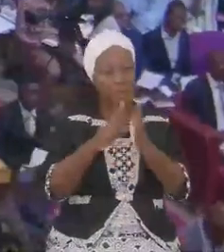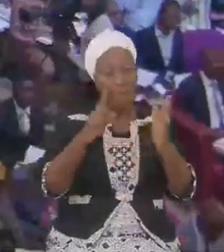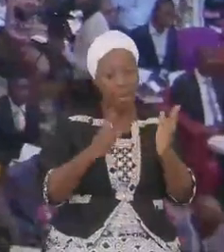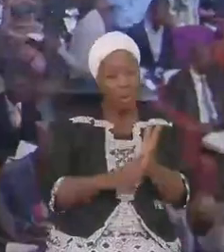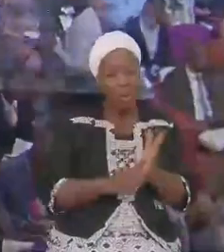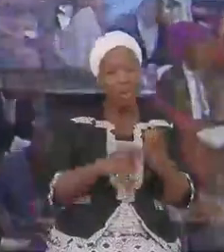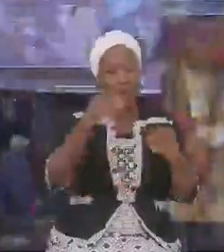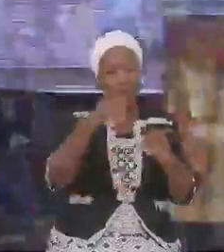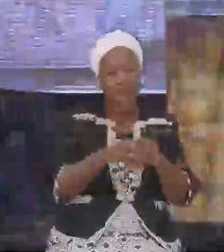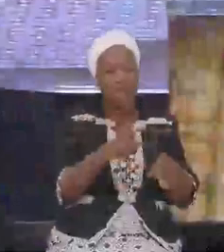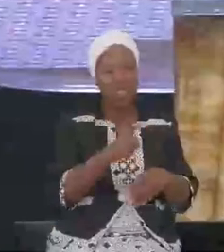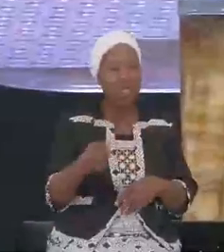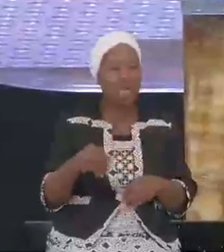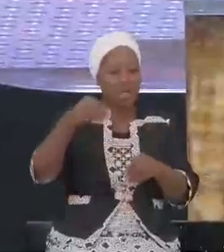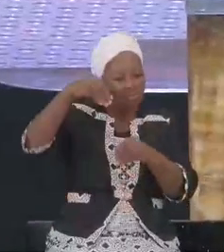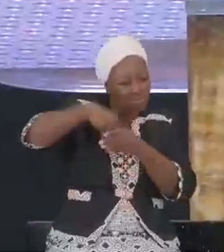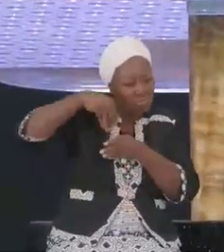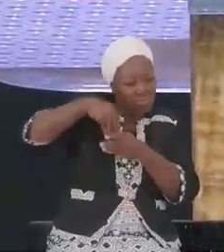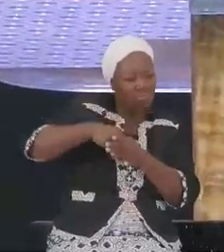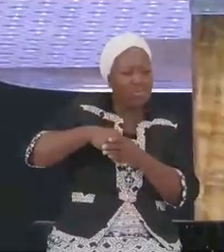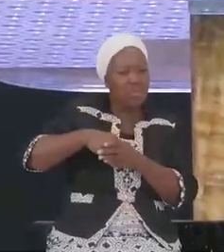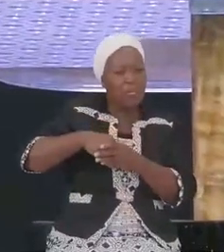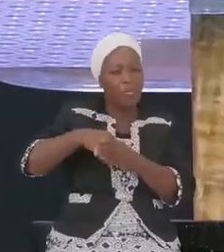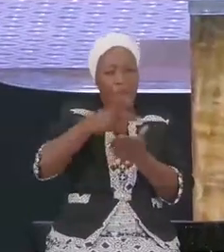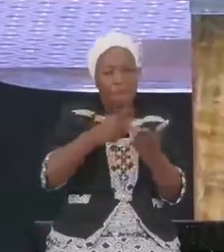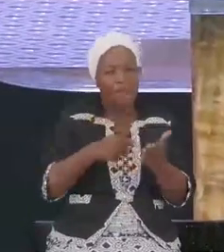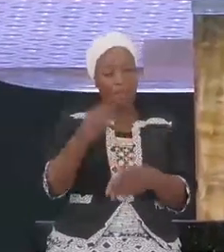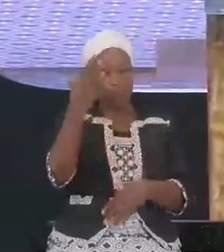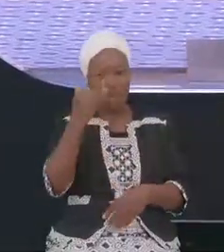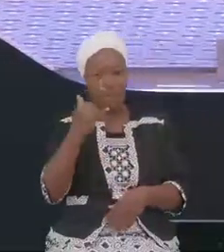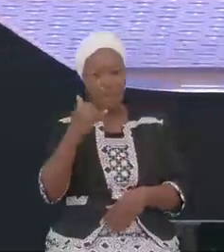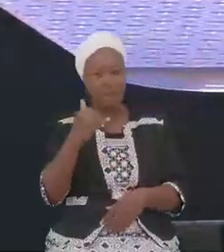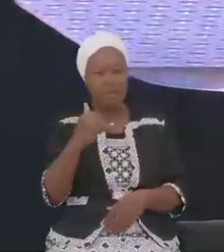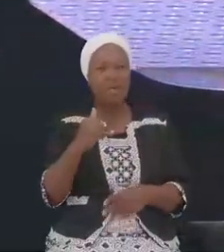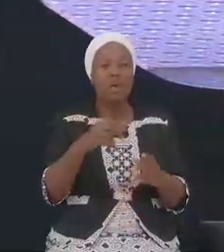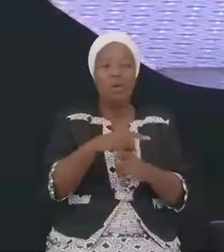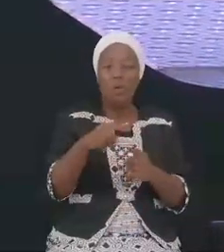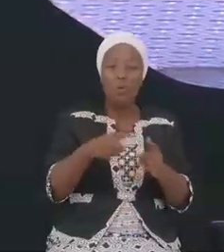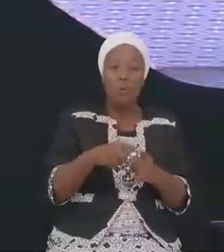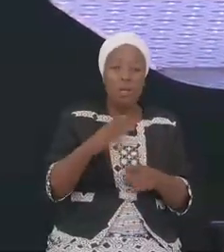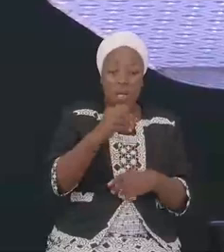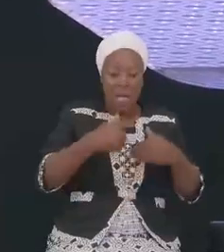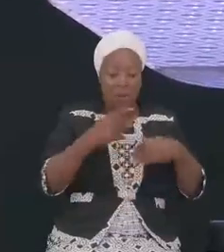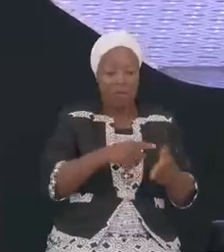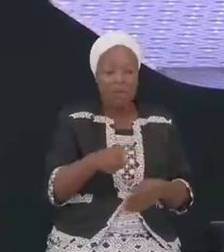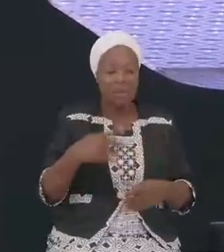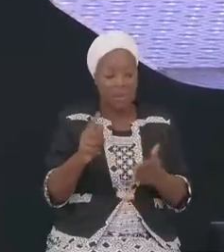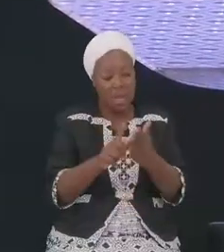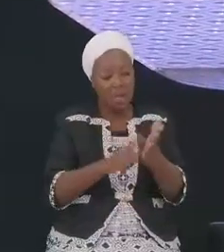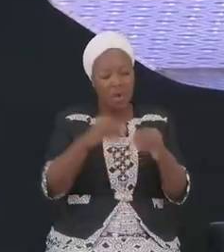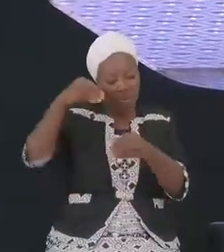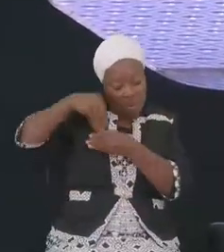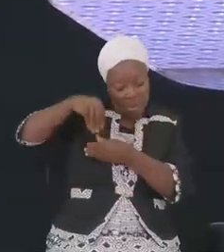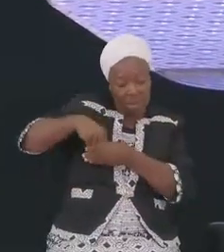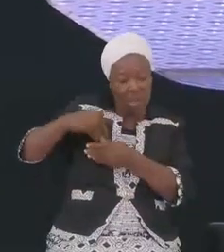loi au-dedans d'eux. » Pourquoi? Parce que s'ils ont la loi dans le cœur, ils